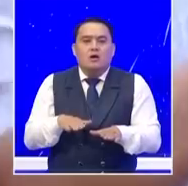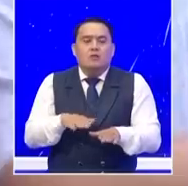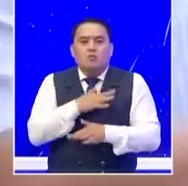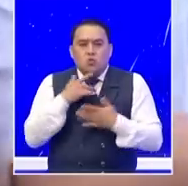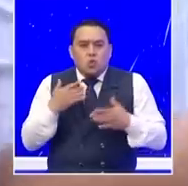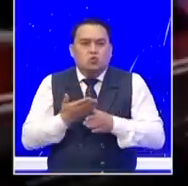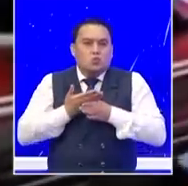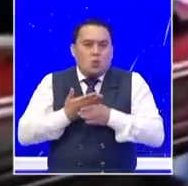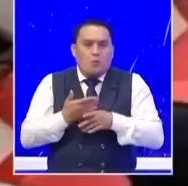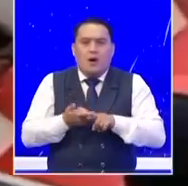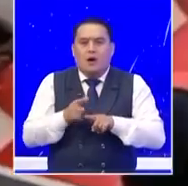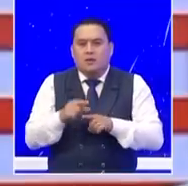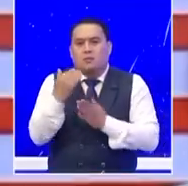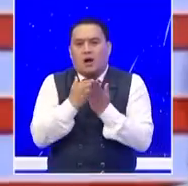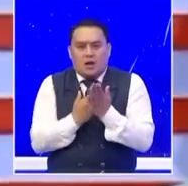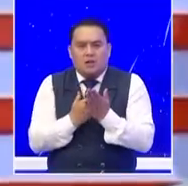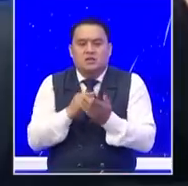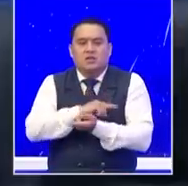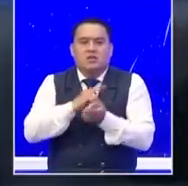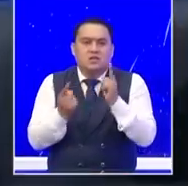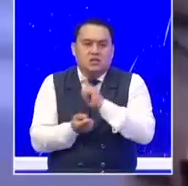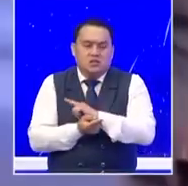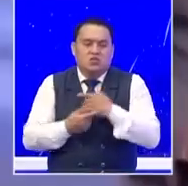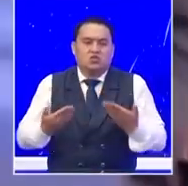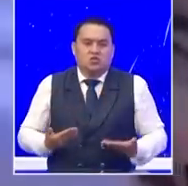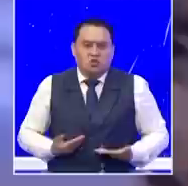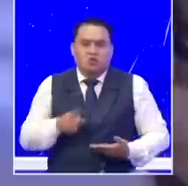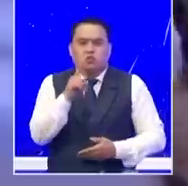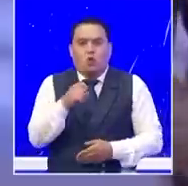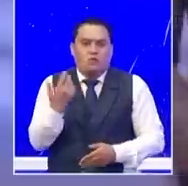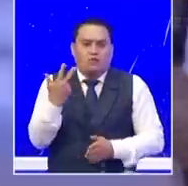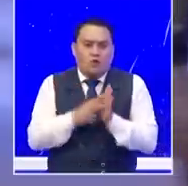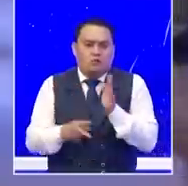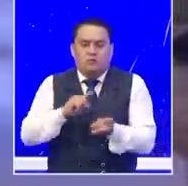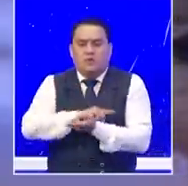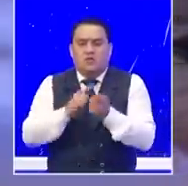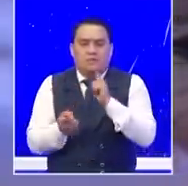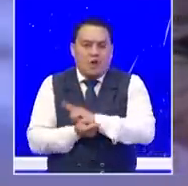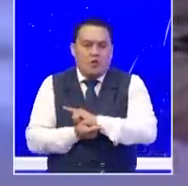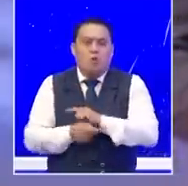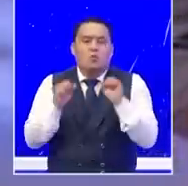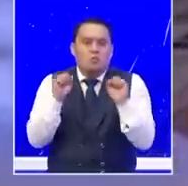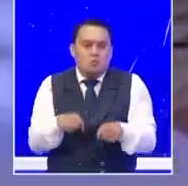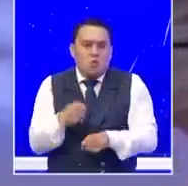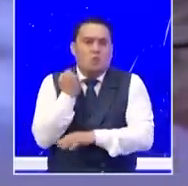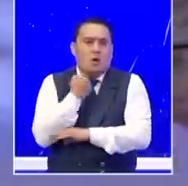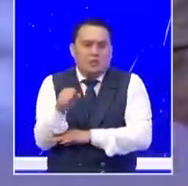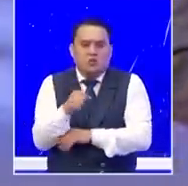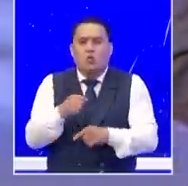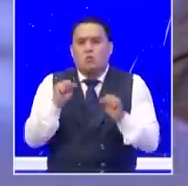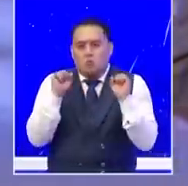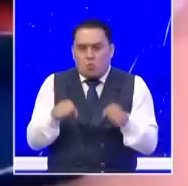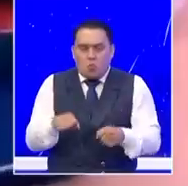страны благодаря этой программе изменили свою жизнь на 180 градусов. Он мог срывать лавры, он мог